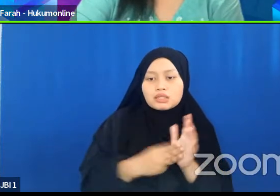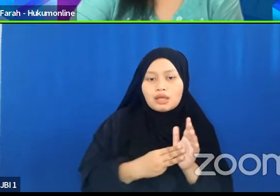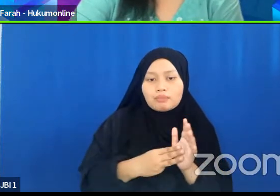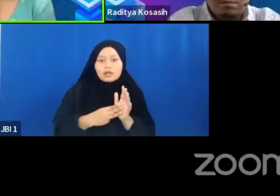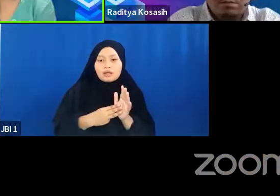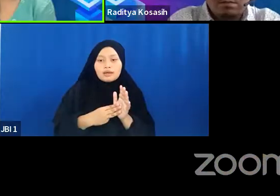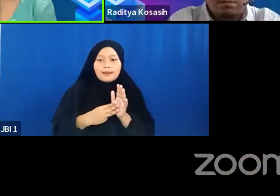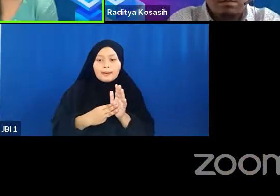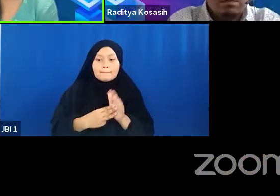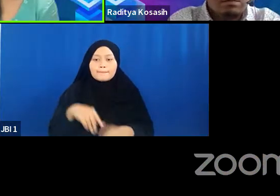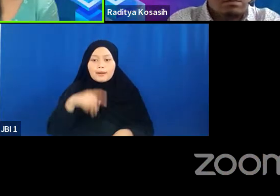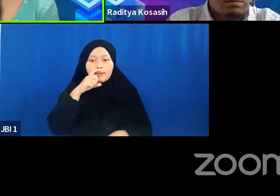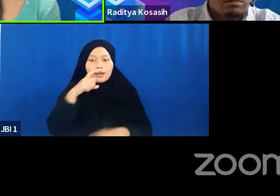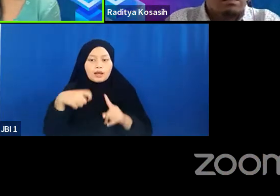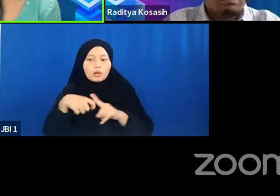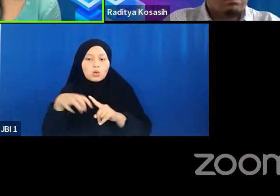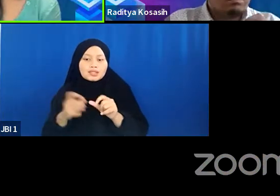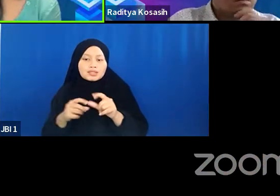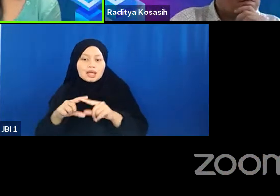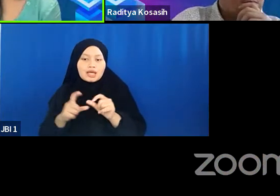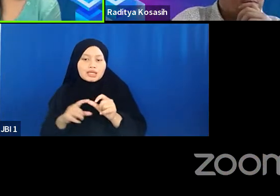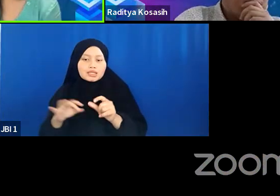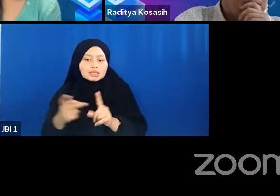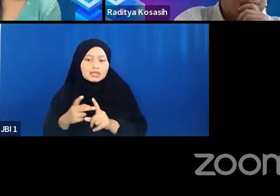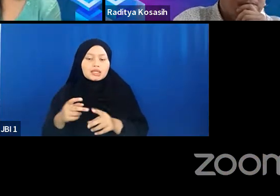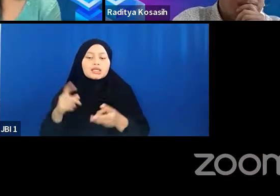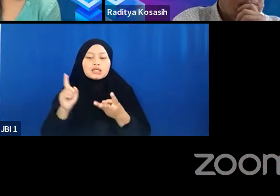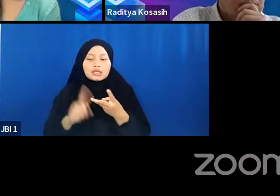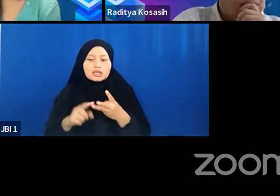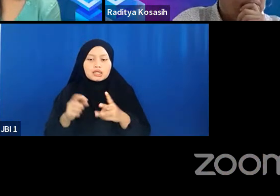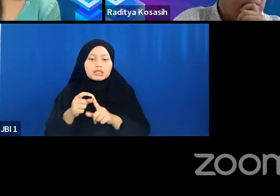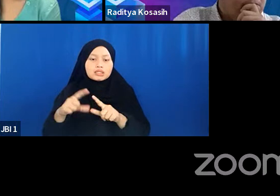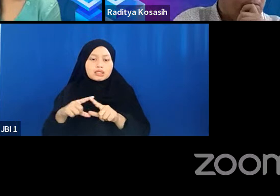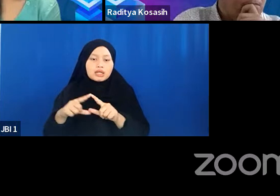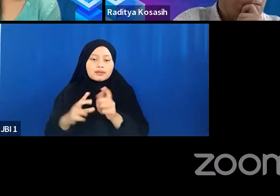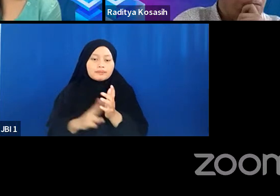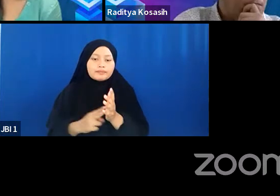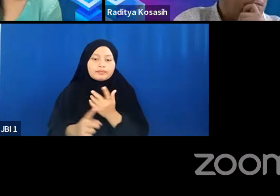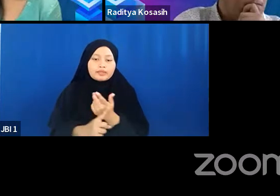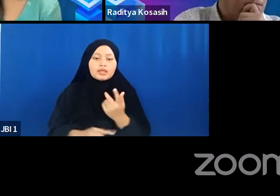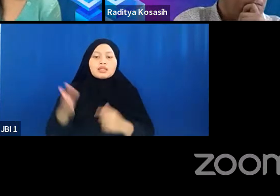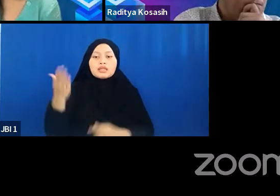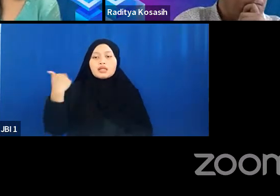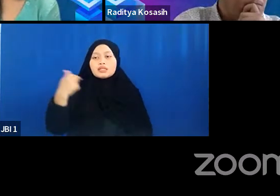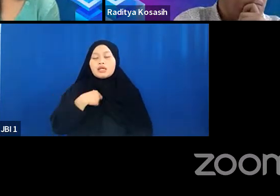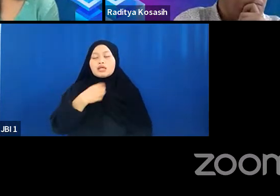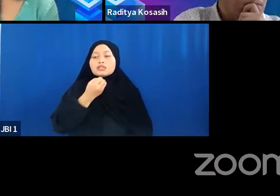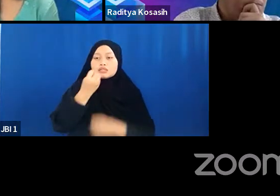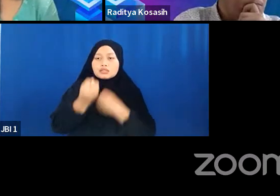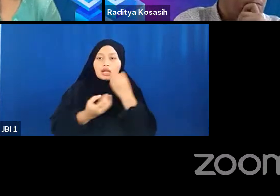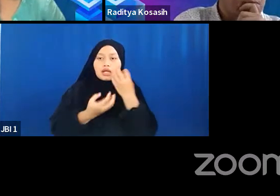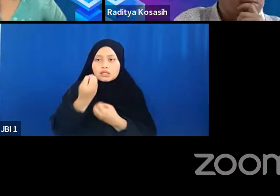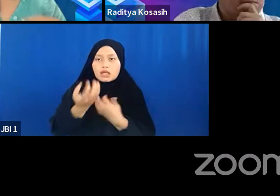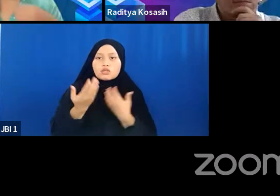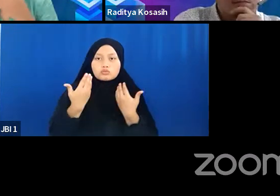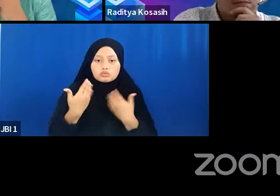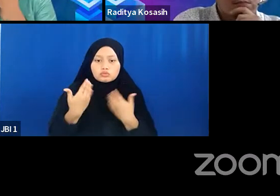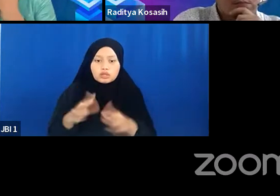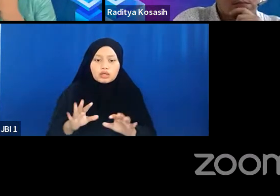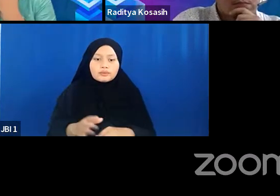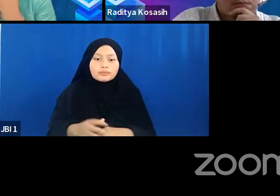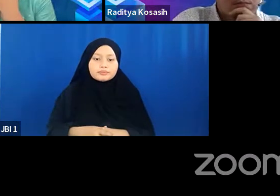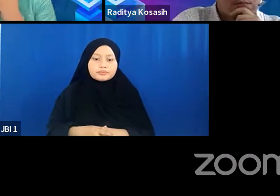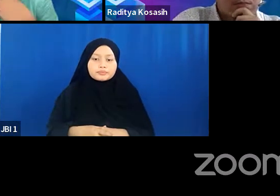ke-4 Kosasih dan Pak Deni kesel Jelaskan terkait ini tanggal janji